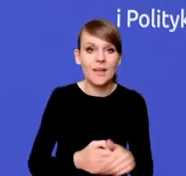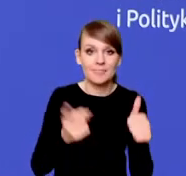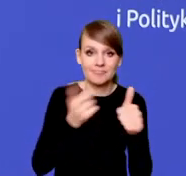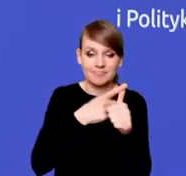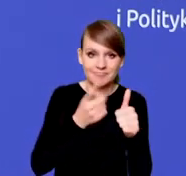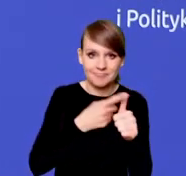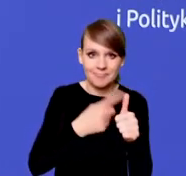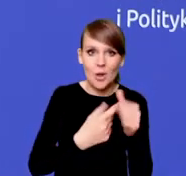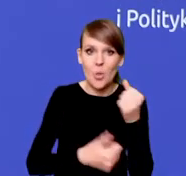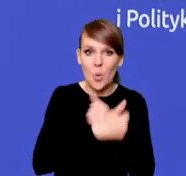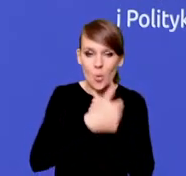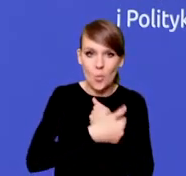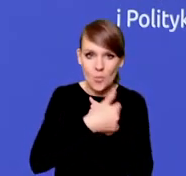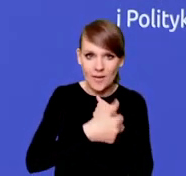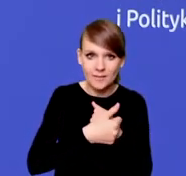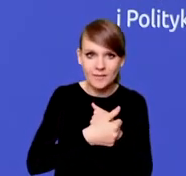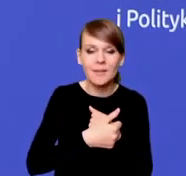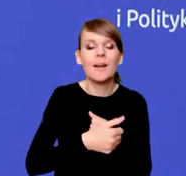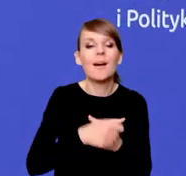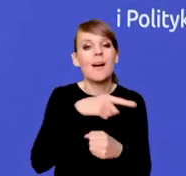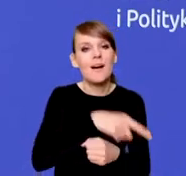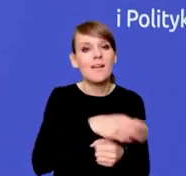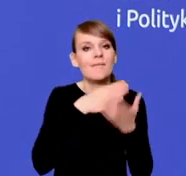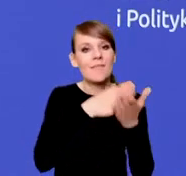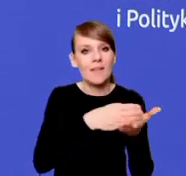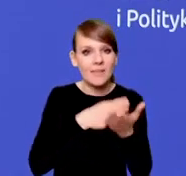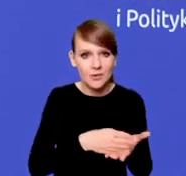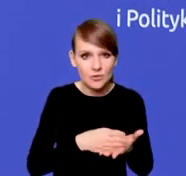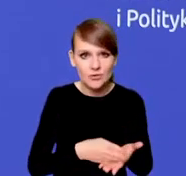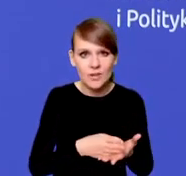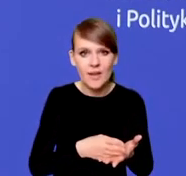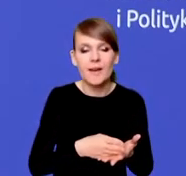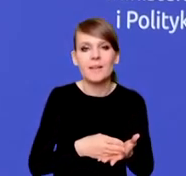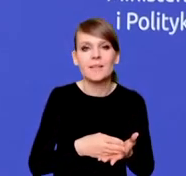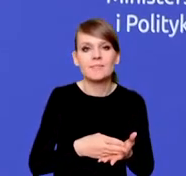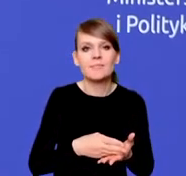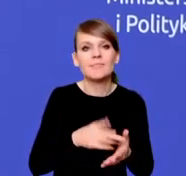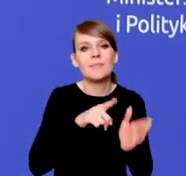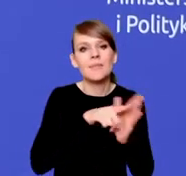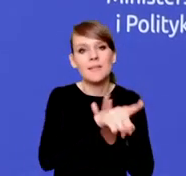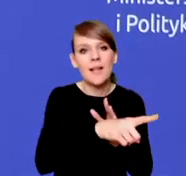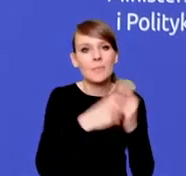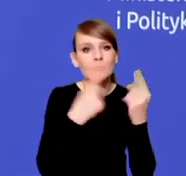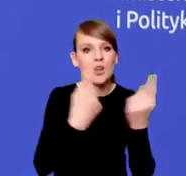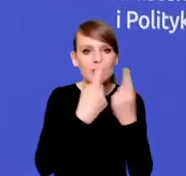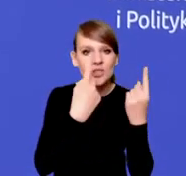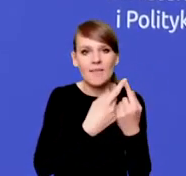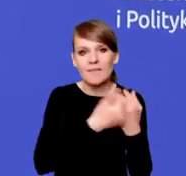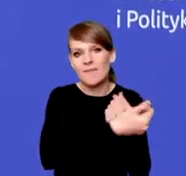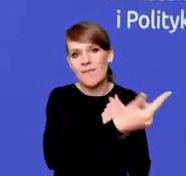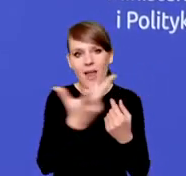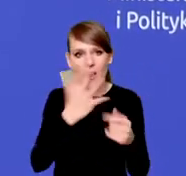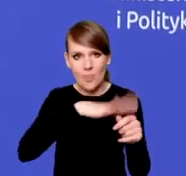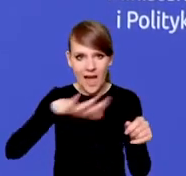Pierwszym z nich to są wytyczne dla przedsiębiorstw wielonarodowych, to jest